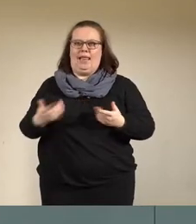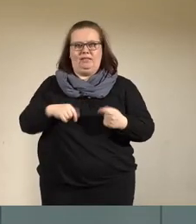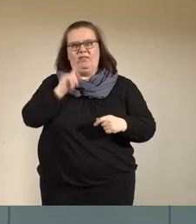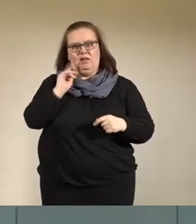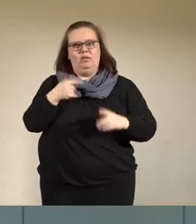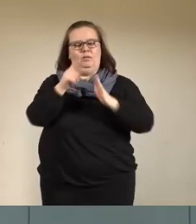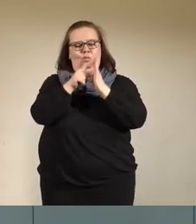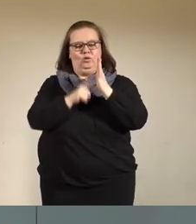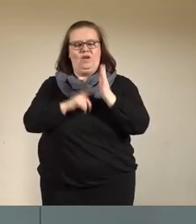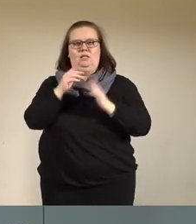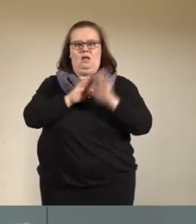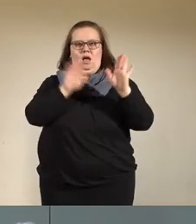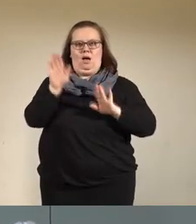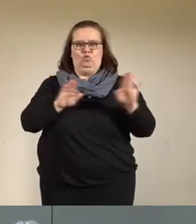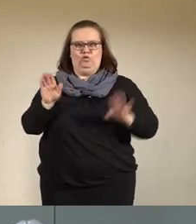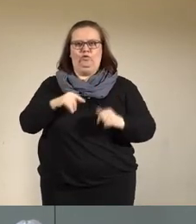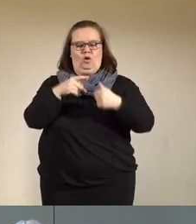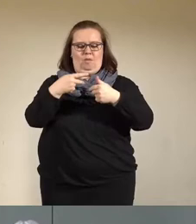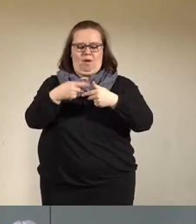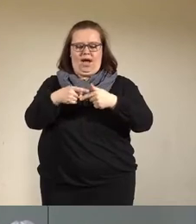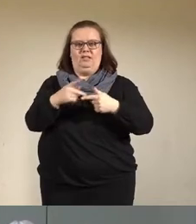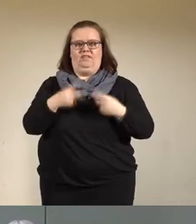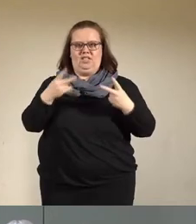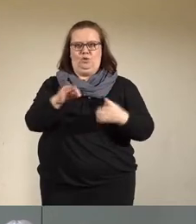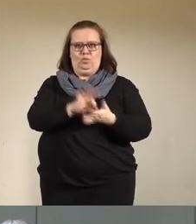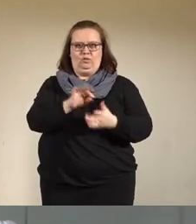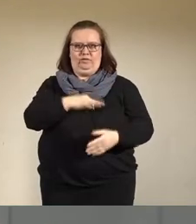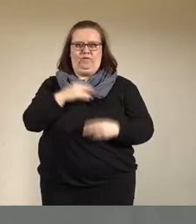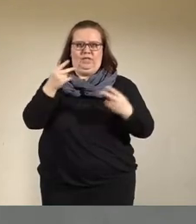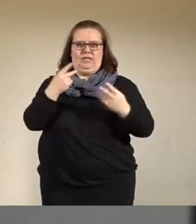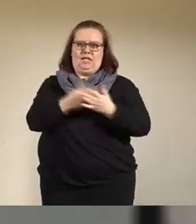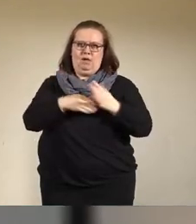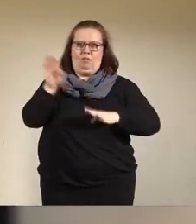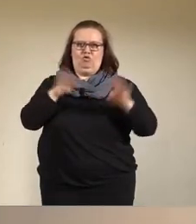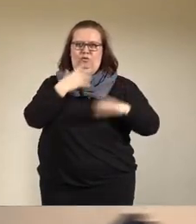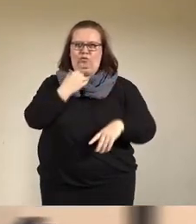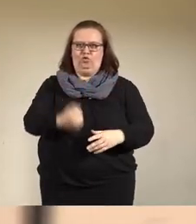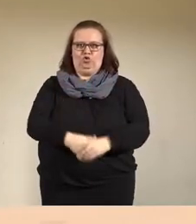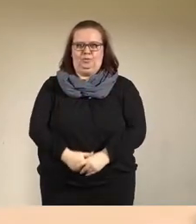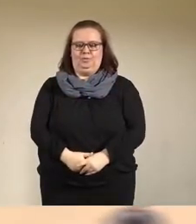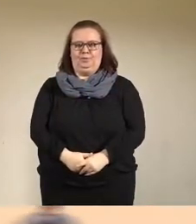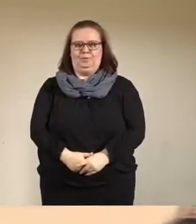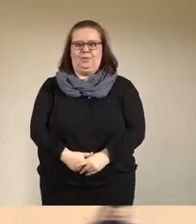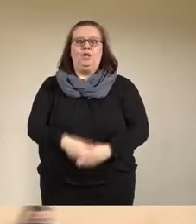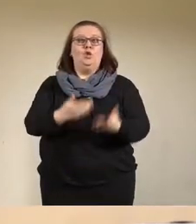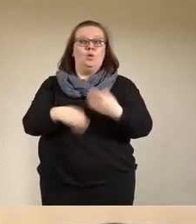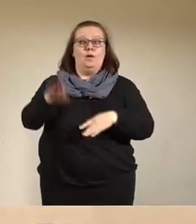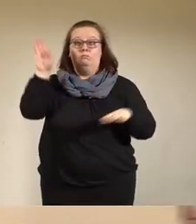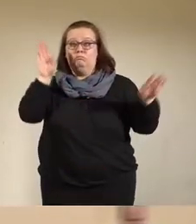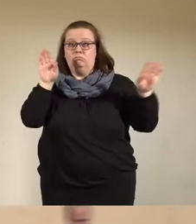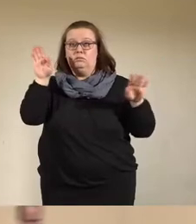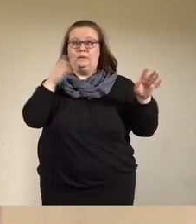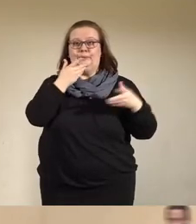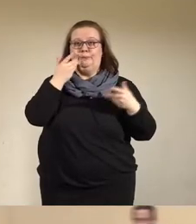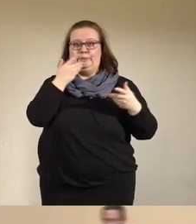eine punktweise Abstimmung für diese beiden uns wichtigen Punkte. Okay. Weitere Wortmeldungen sehe ich nicht. Dann